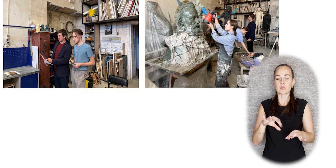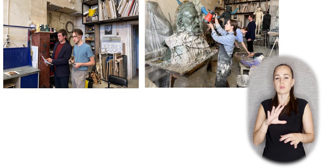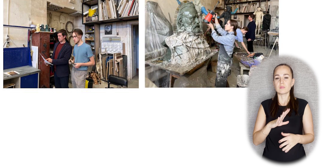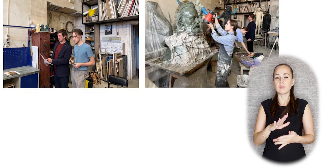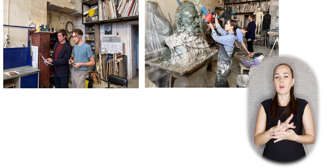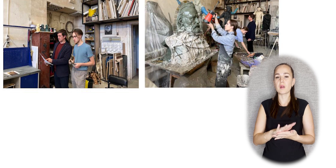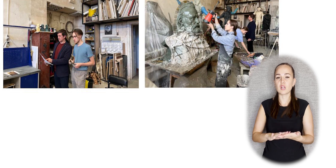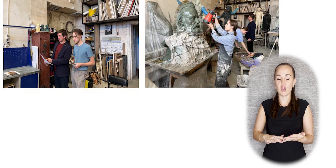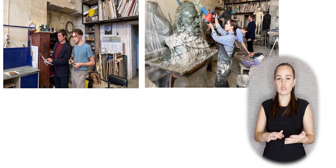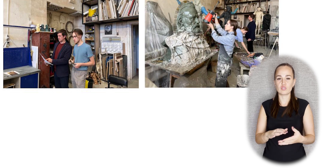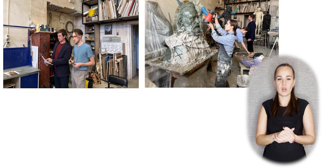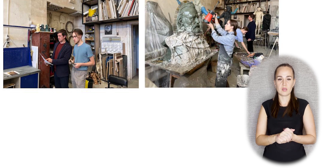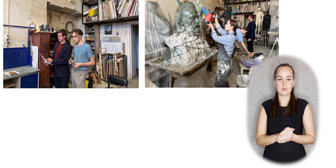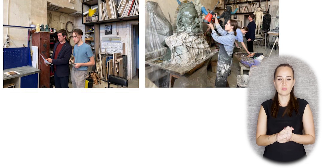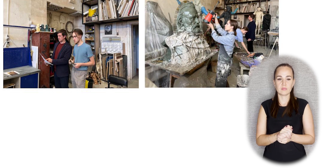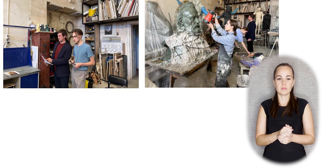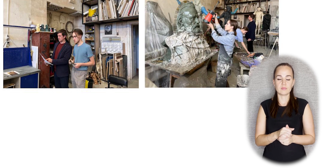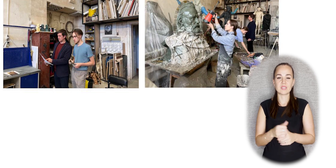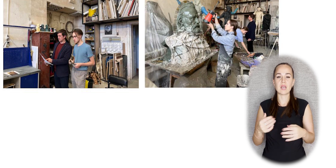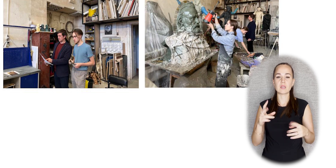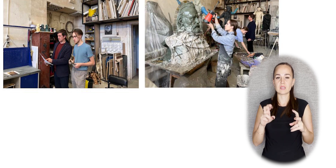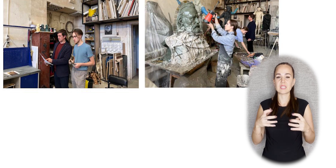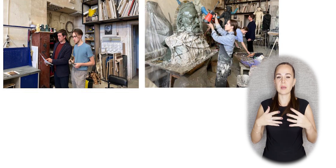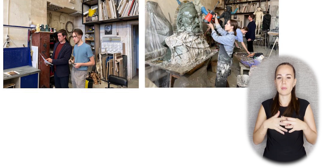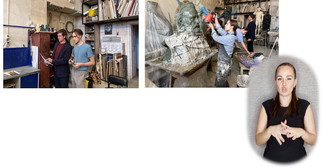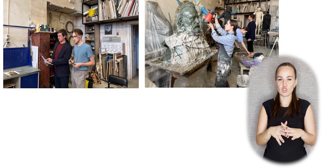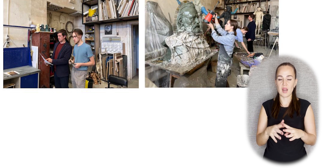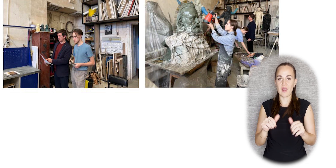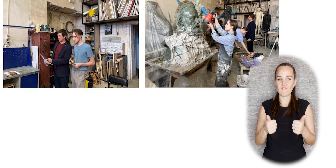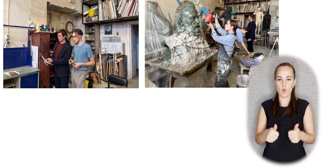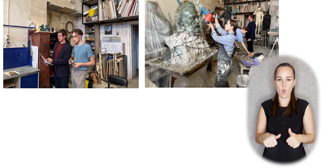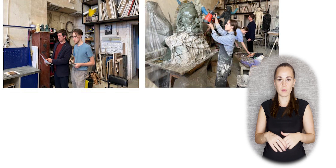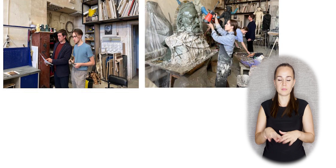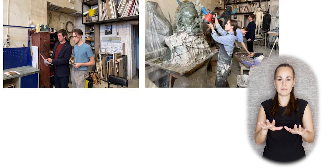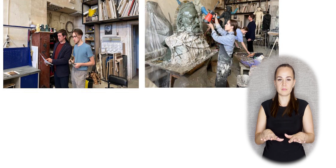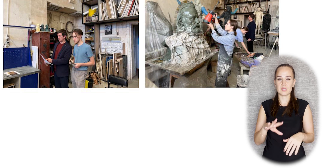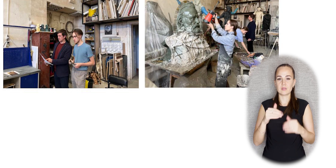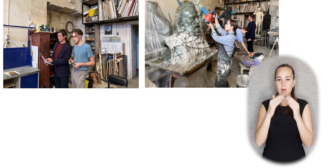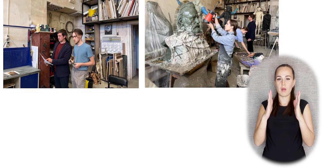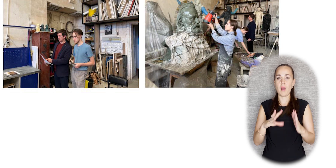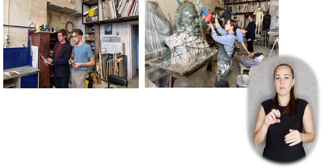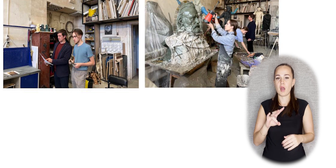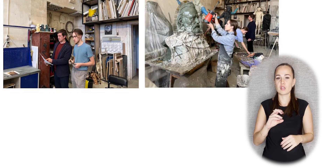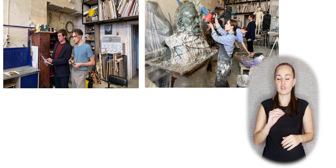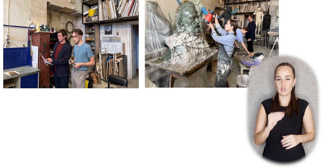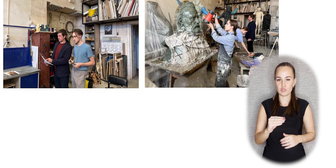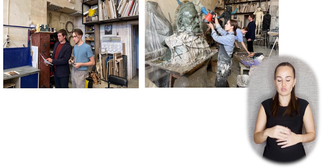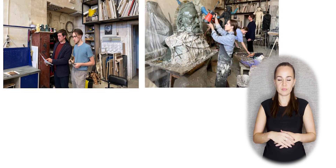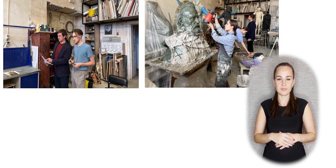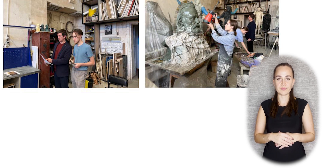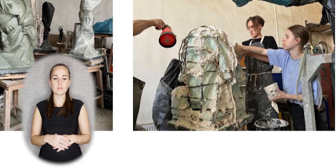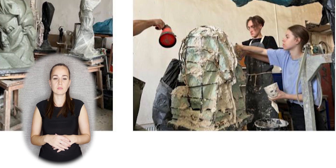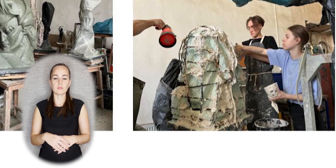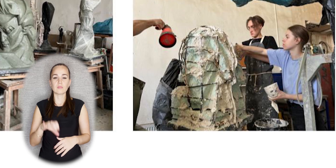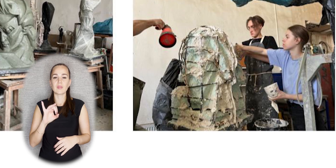скульптуры оказались в рамках выставки «Сопряжение форм» на портике манежа, в общем-то вышли совсем на улицу, получается, как и